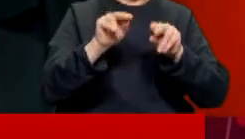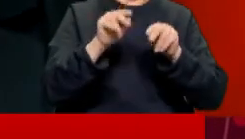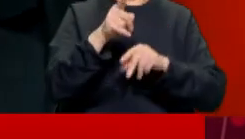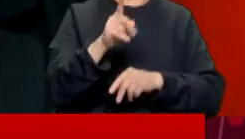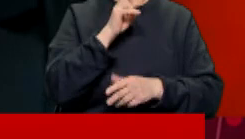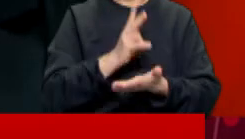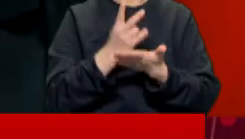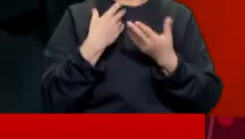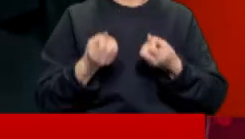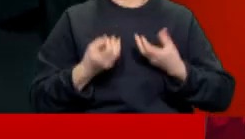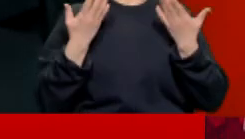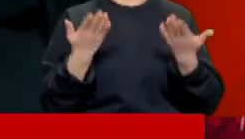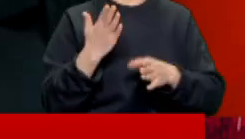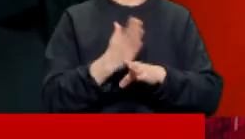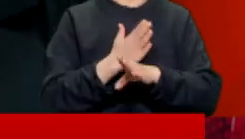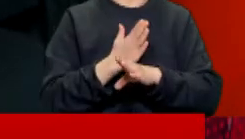mu